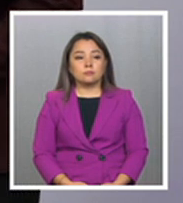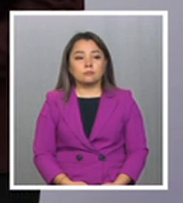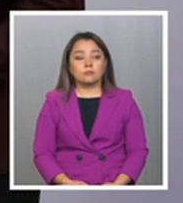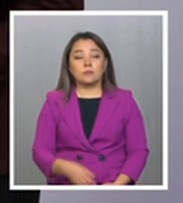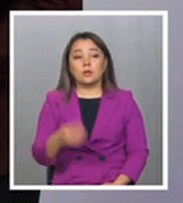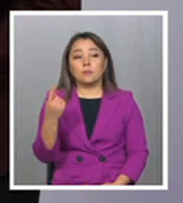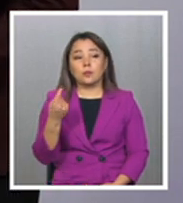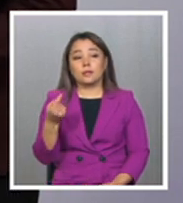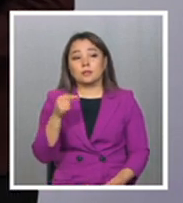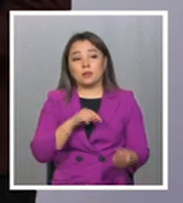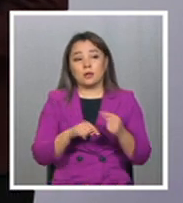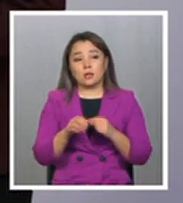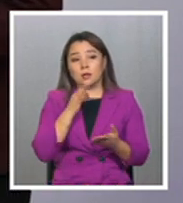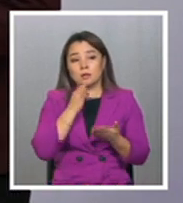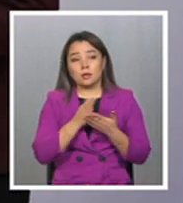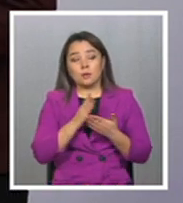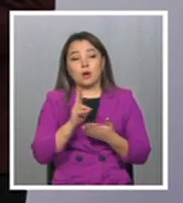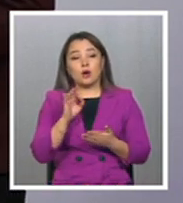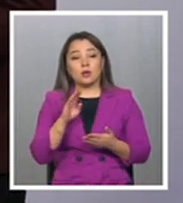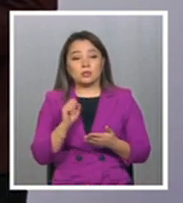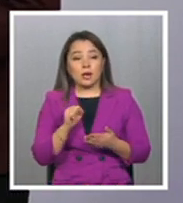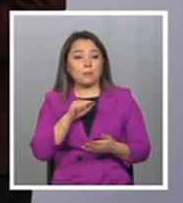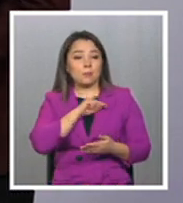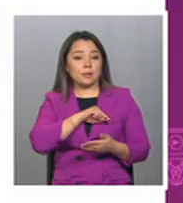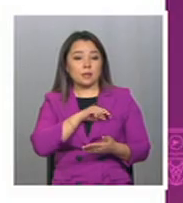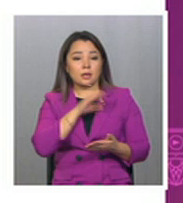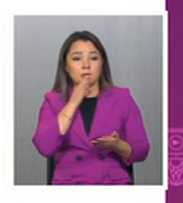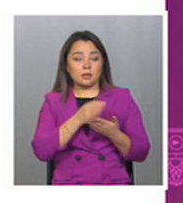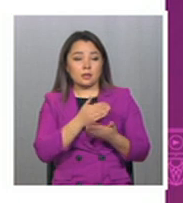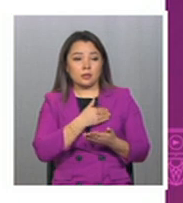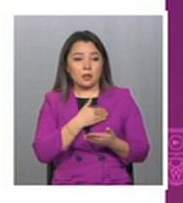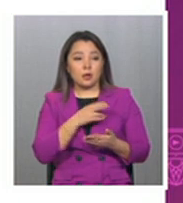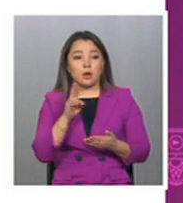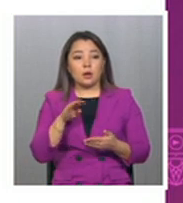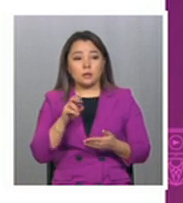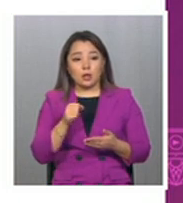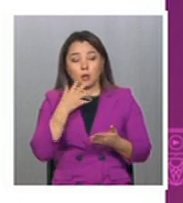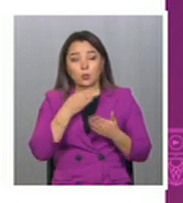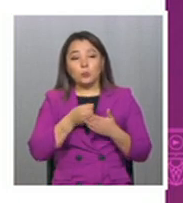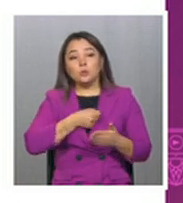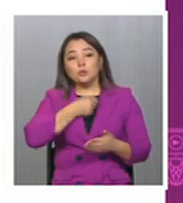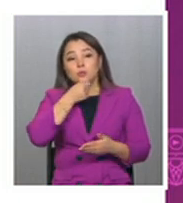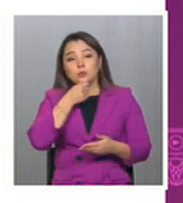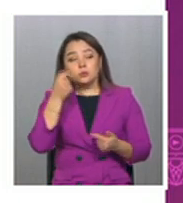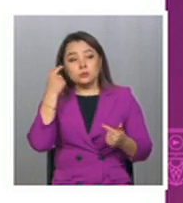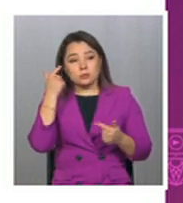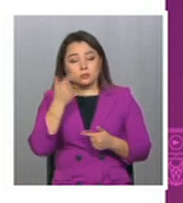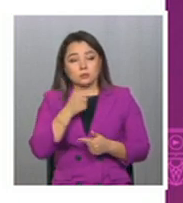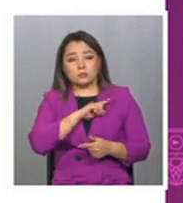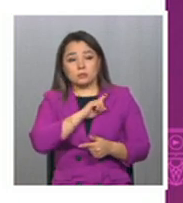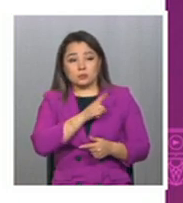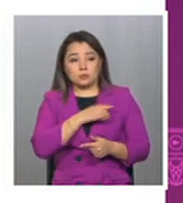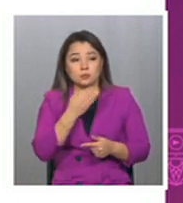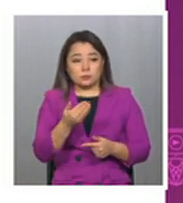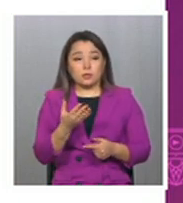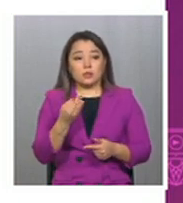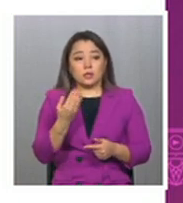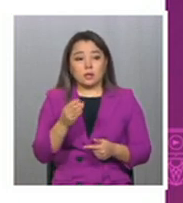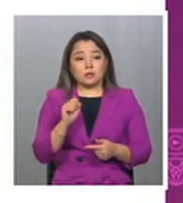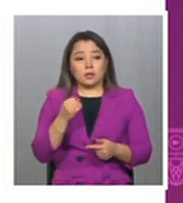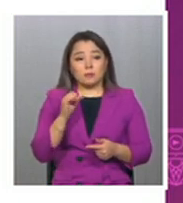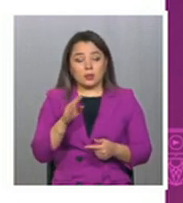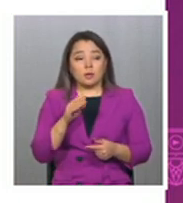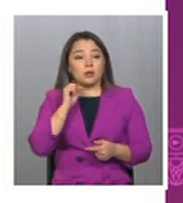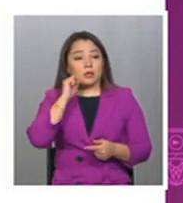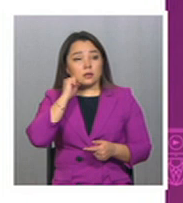Бірінші диалог бойынша қожаға мінездеме. Қожаның өжеттілігі мен қайсарлығы және Сайбек